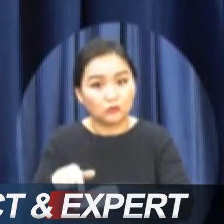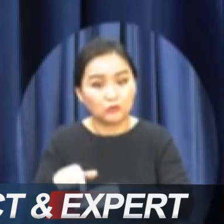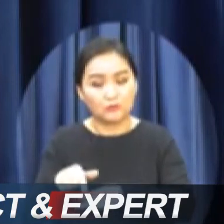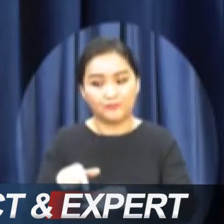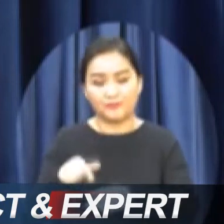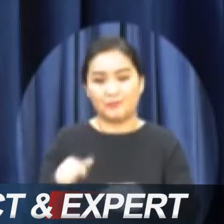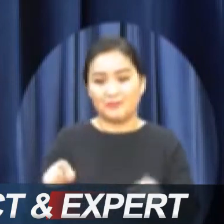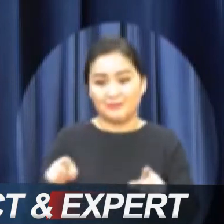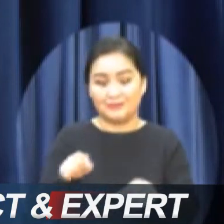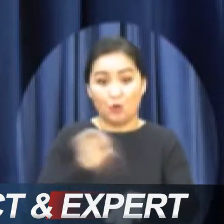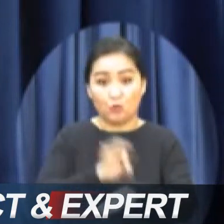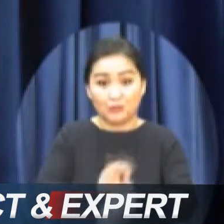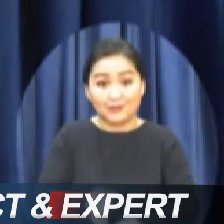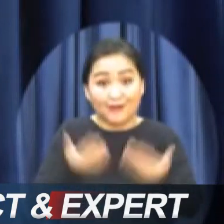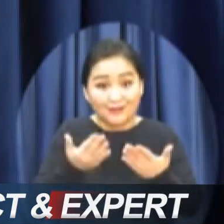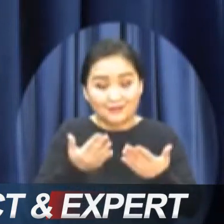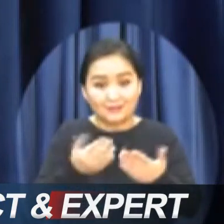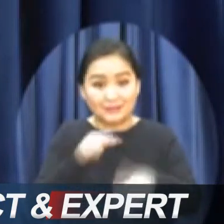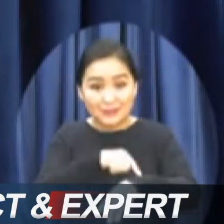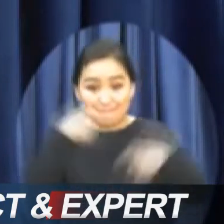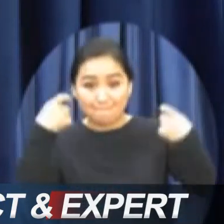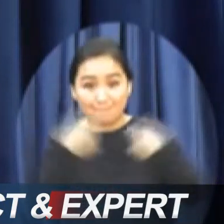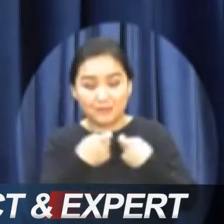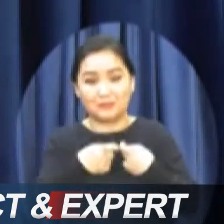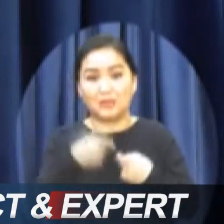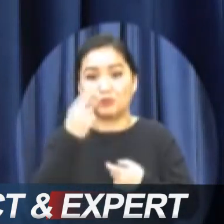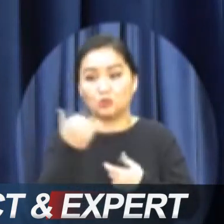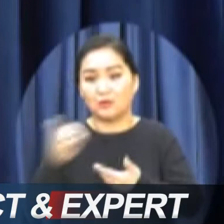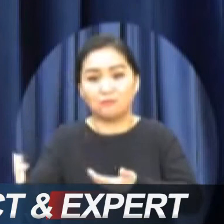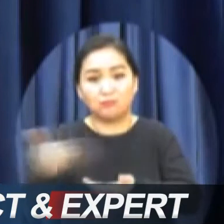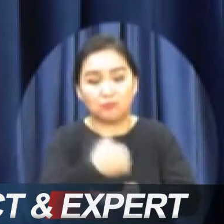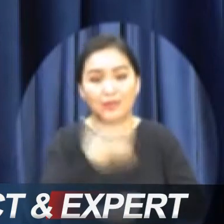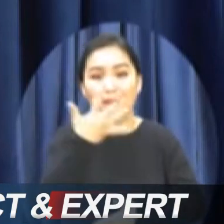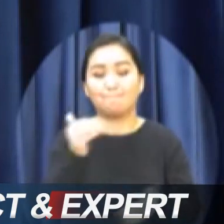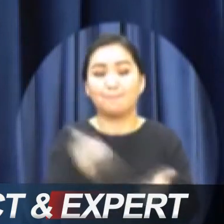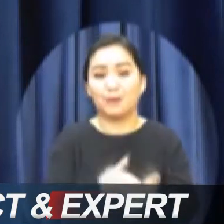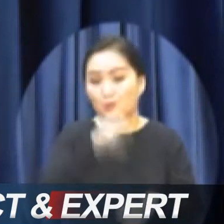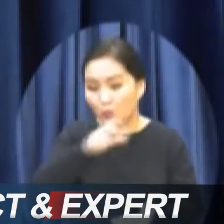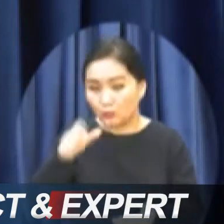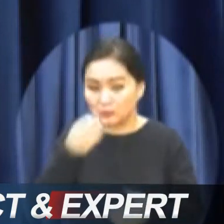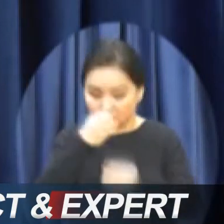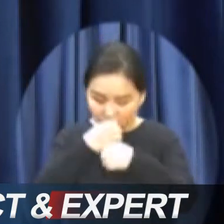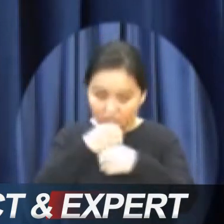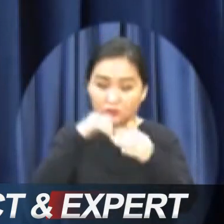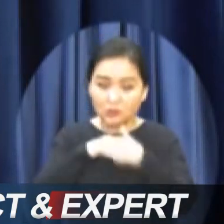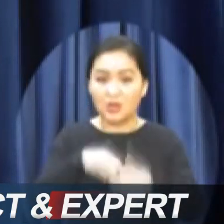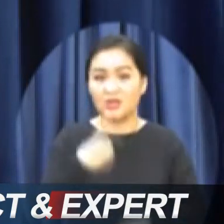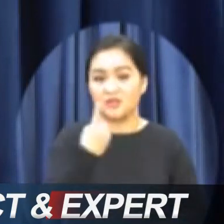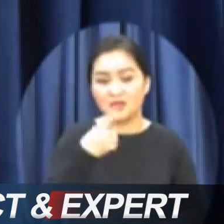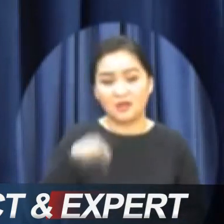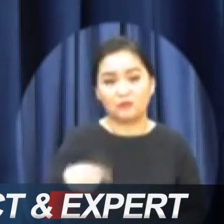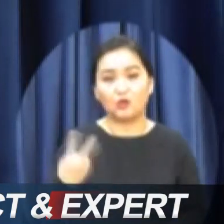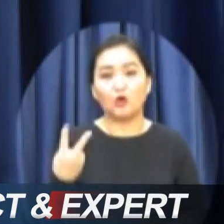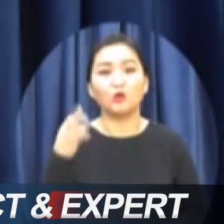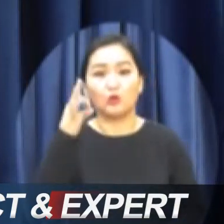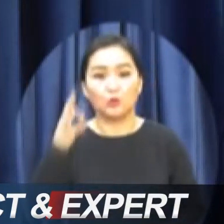цуглуулж хэлсэн байгаа. За ингээд нийт 50,000 хүнд шинжилгээ хийж үзэхэд бол хүн амын тодорхой маш бага хувьд 1.2%